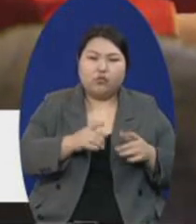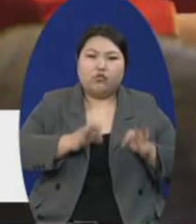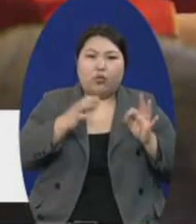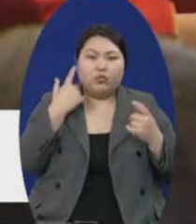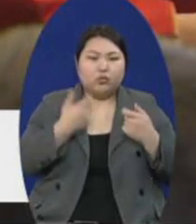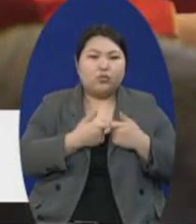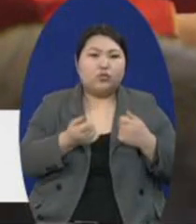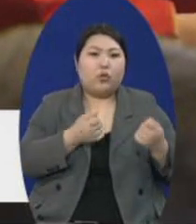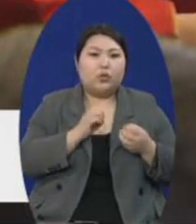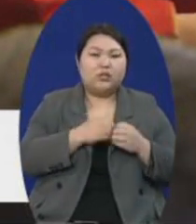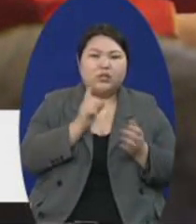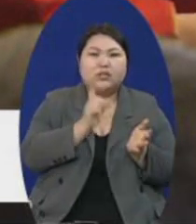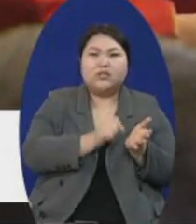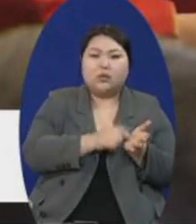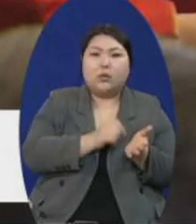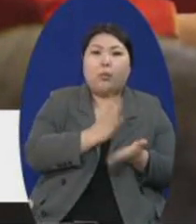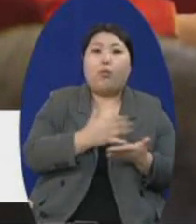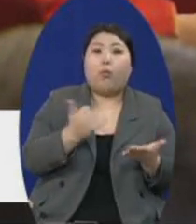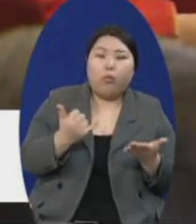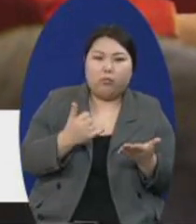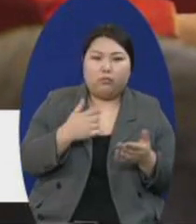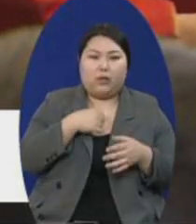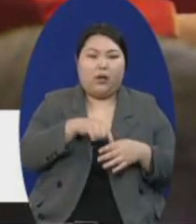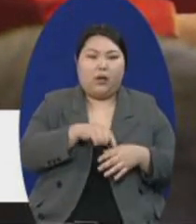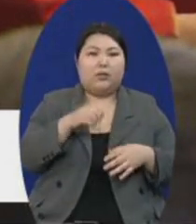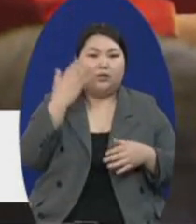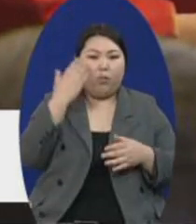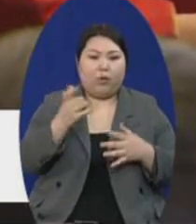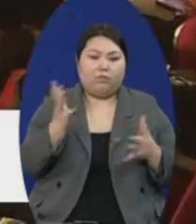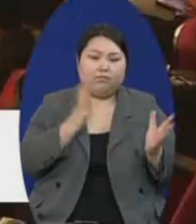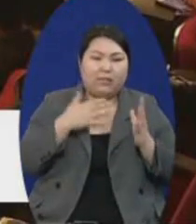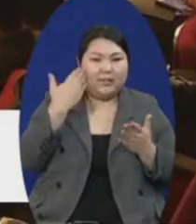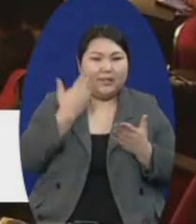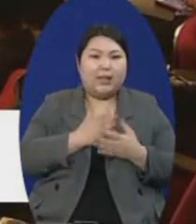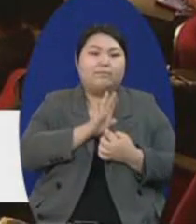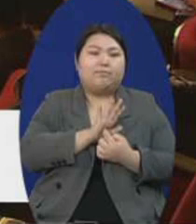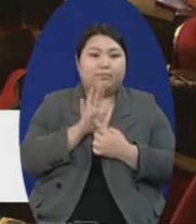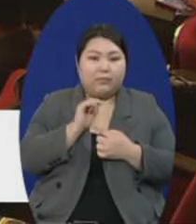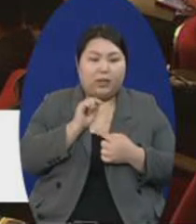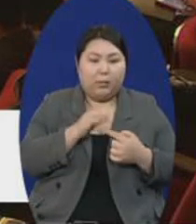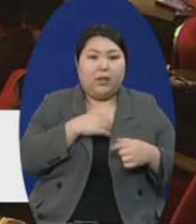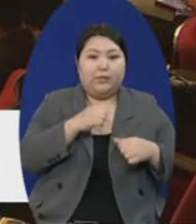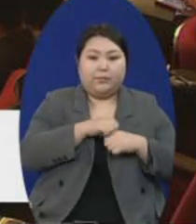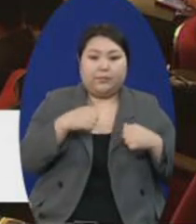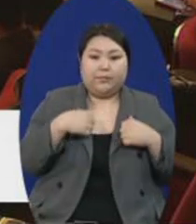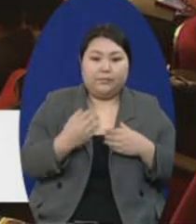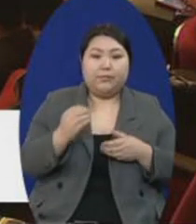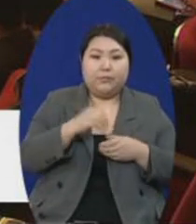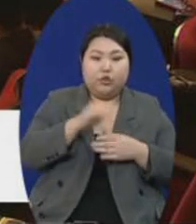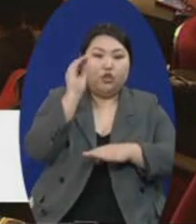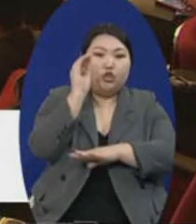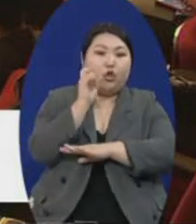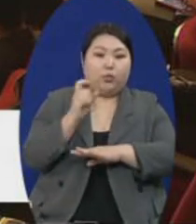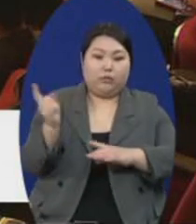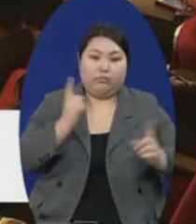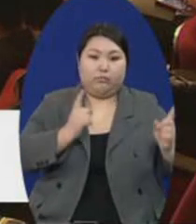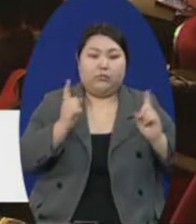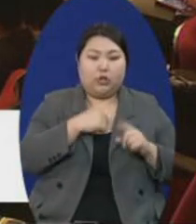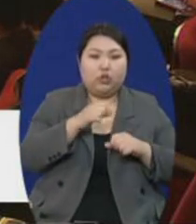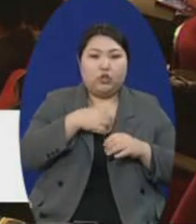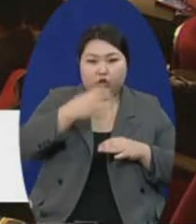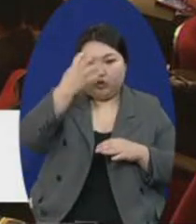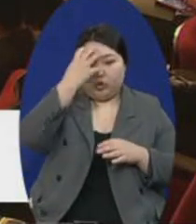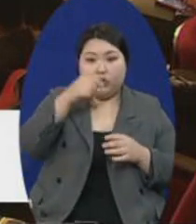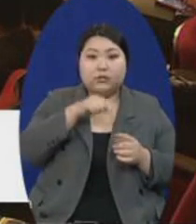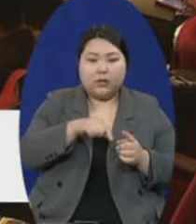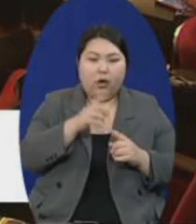зохицуулалт хийх шаардлагатай эсэх талаар талууд саналаа илэрхийлж байгаа. За энэ үрээнд бол иргэдийн оролцоотой төлөөлөлтөө төрийн хяналтын одоо бий